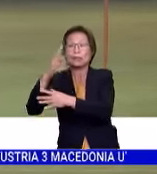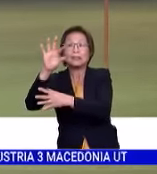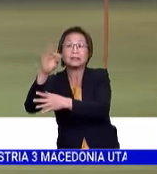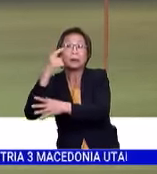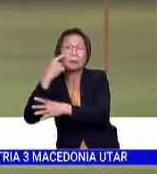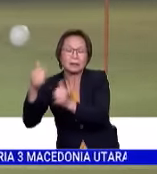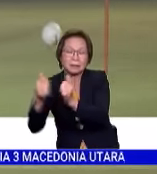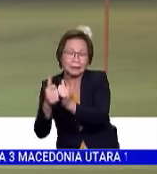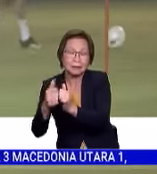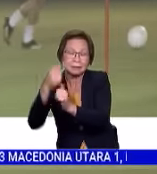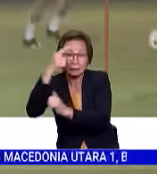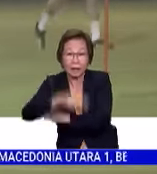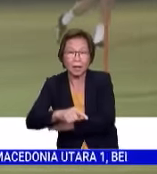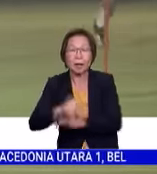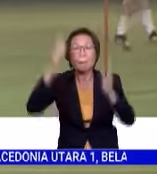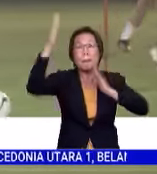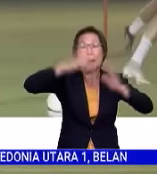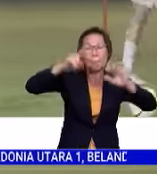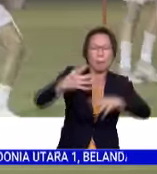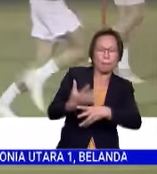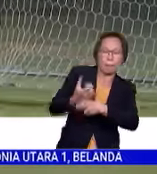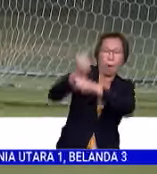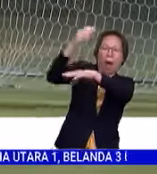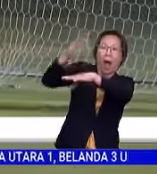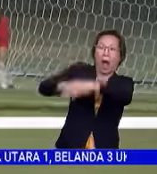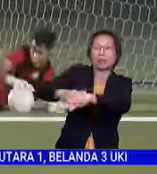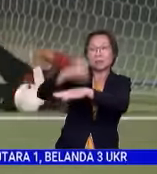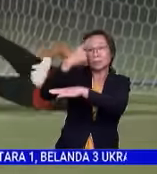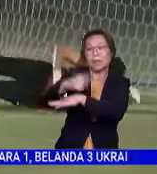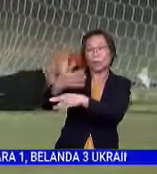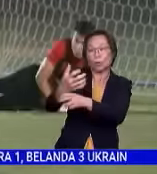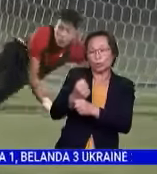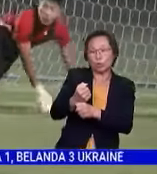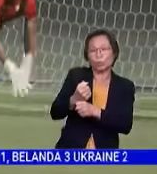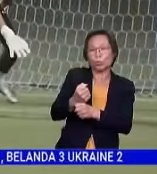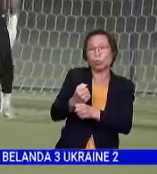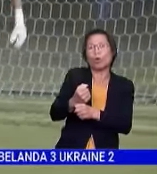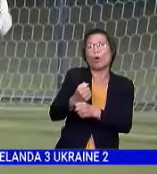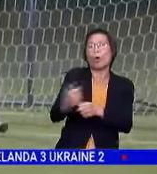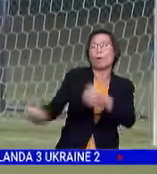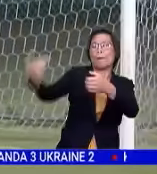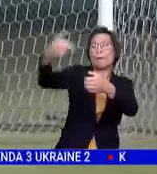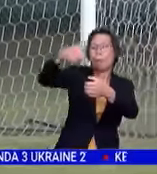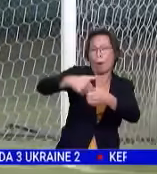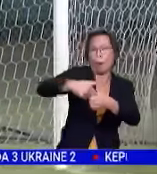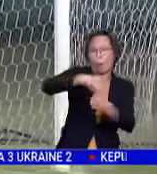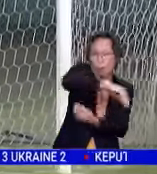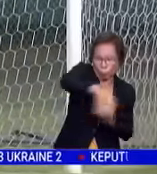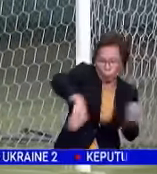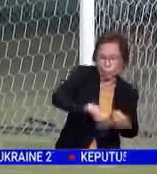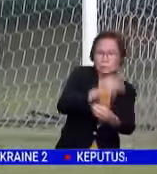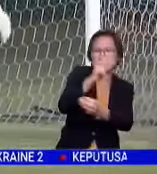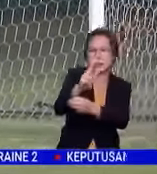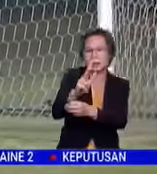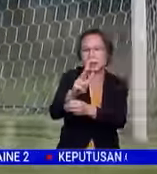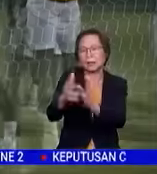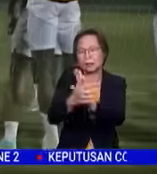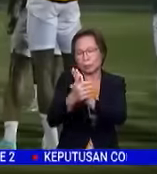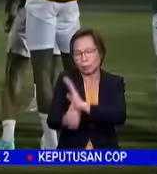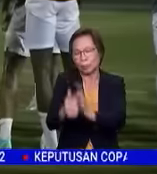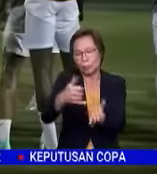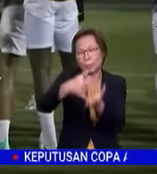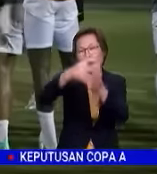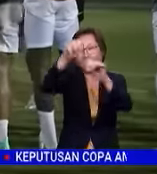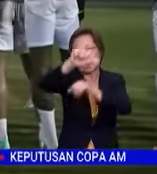dengan Thailand. Skuad negara perlu menang ke atas Thailand untuk mendapatkan laluan mudah untuk mara ke pusingan ketiga kelayakan